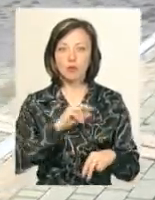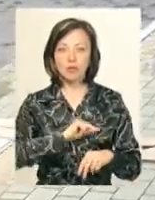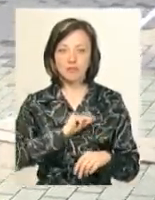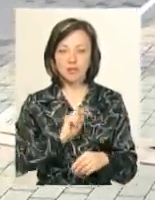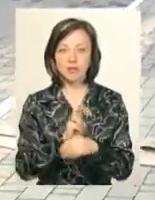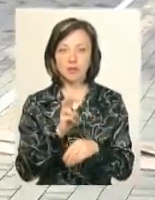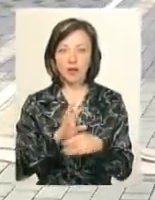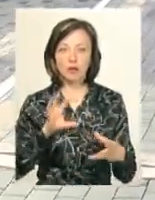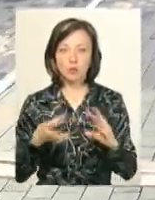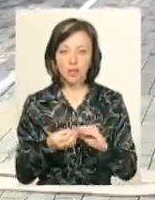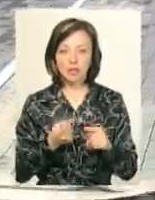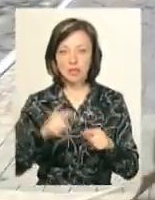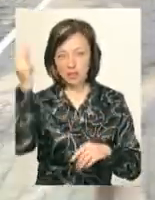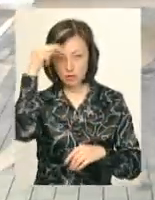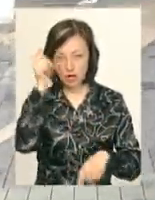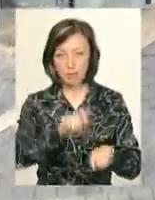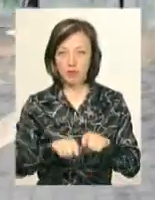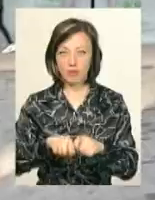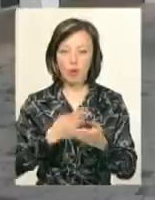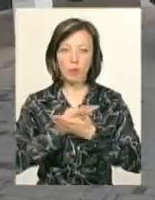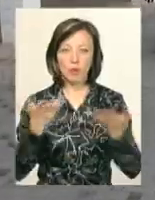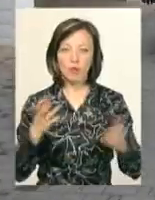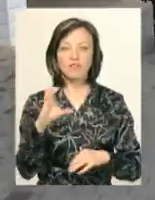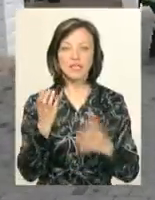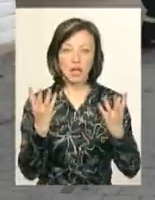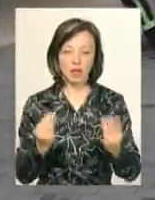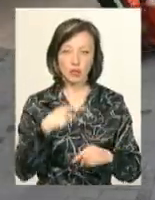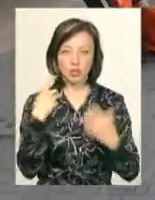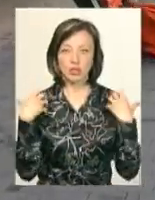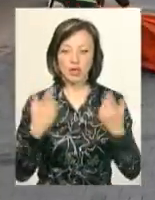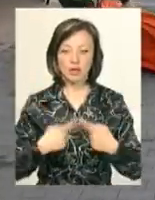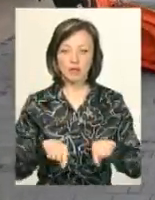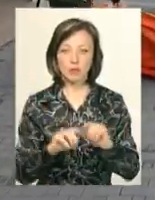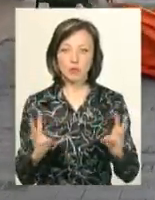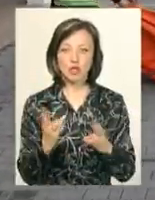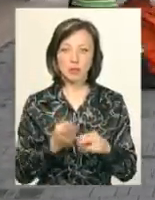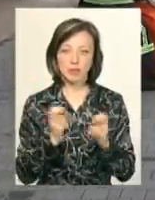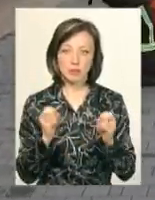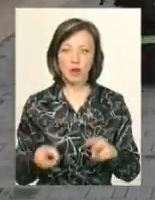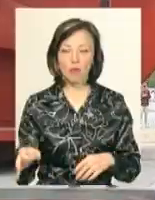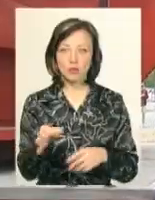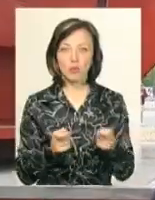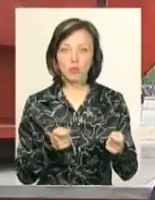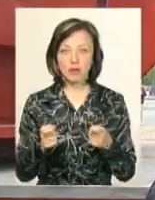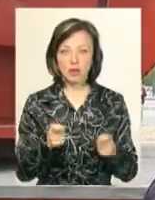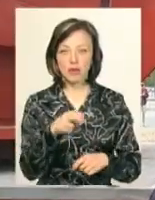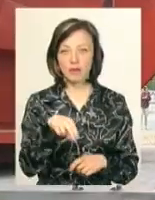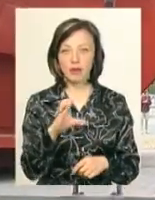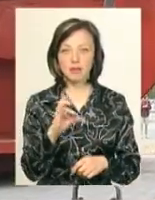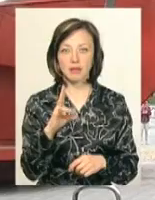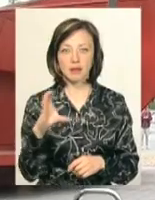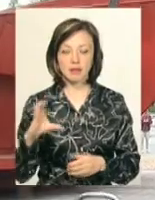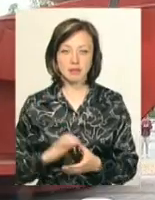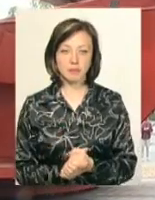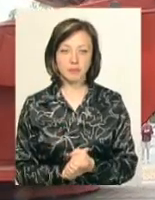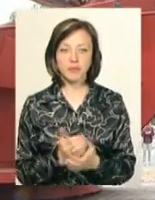відвідувачів. Результати цих навчань та перевірки оприлюдять у середу, каже начальник відділу пожежної безпеки обласного управління ДСНС Сергій